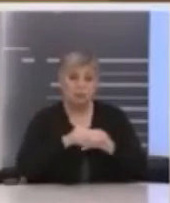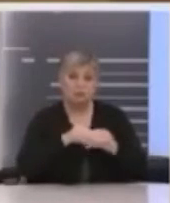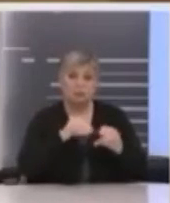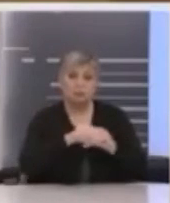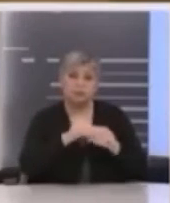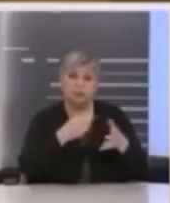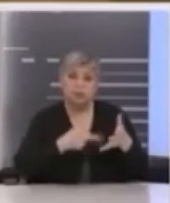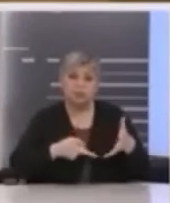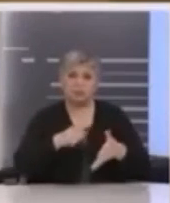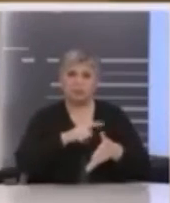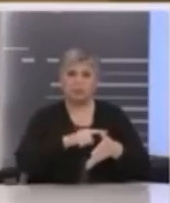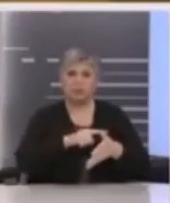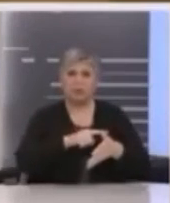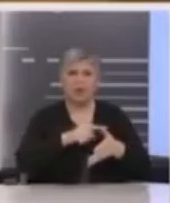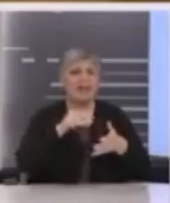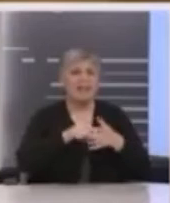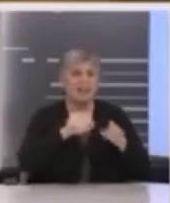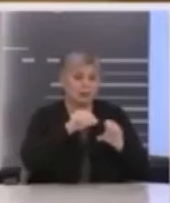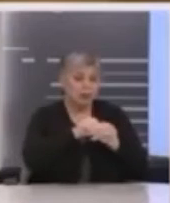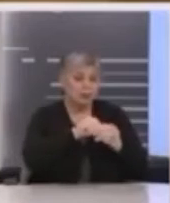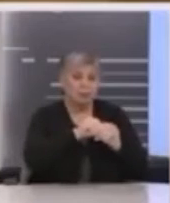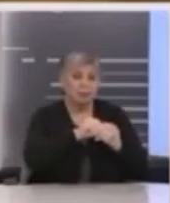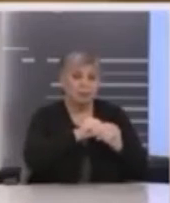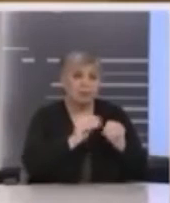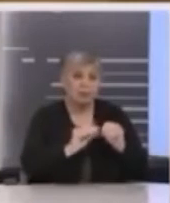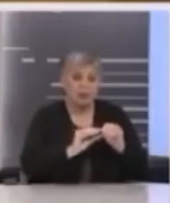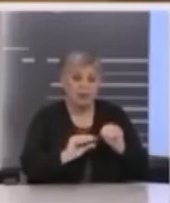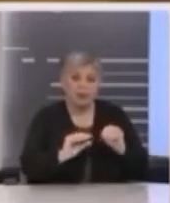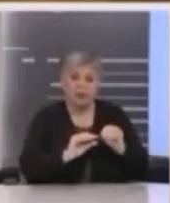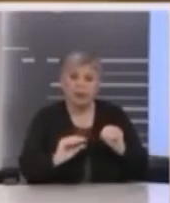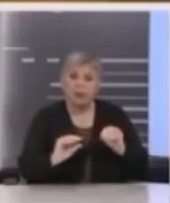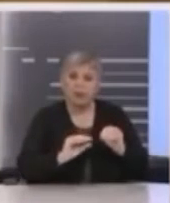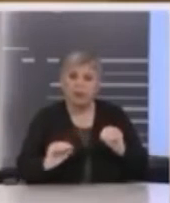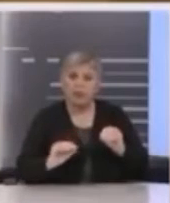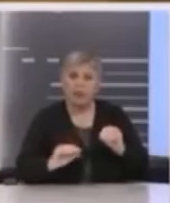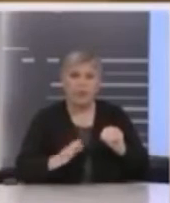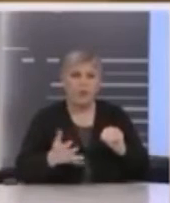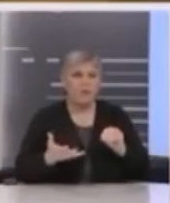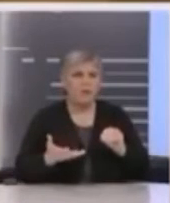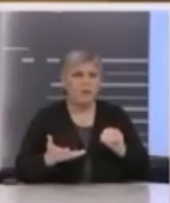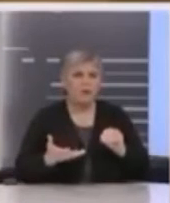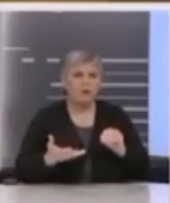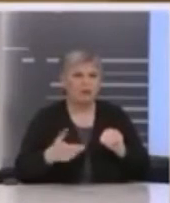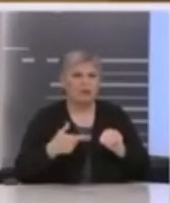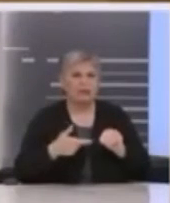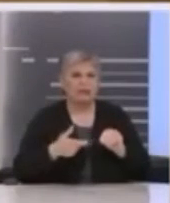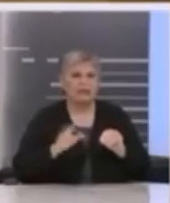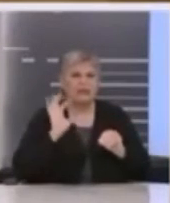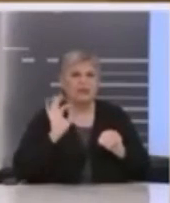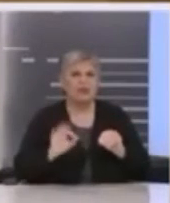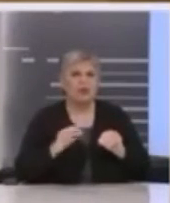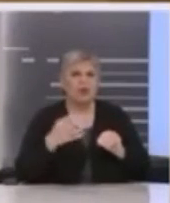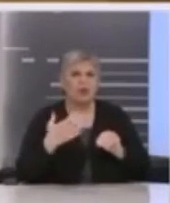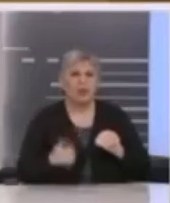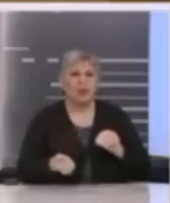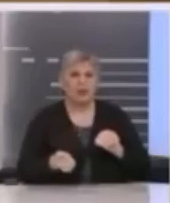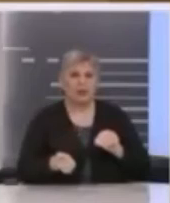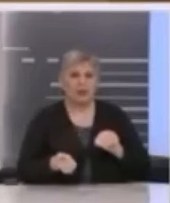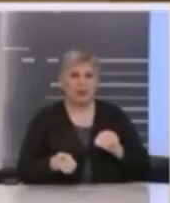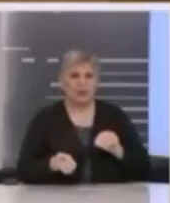πάει πού και με ποιον στόχο στην ανάπτυξη. Για να πετύχουμε το απαιτούμενο